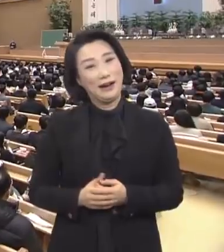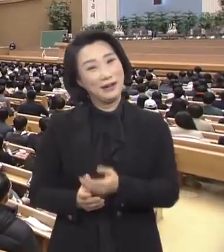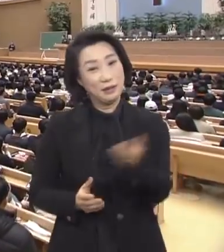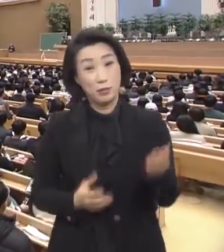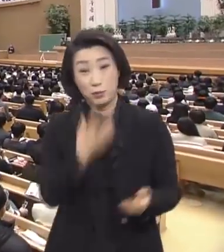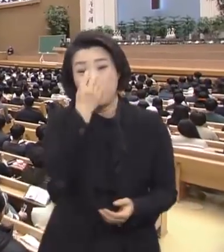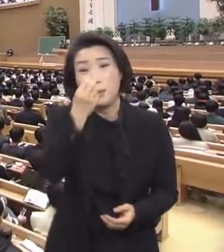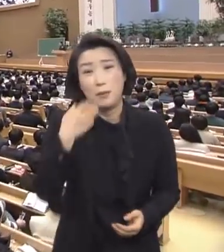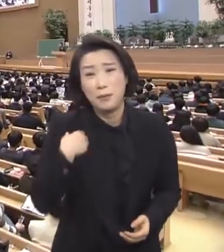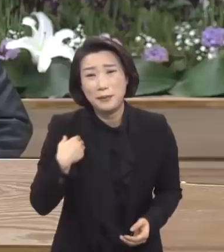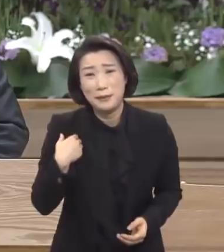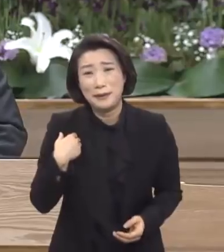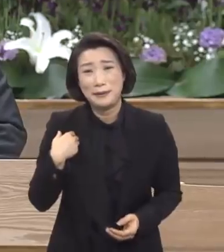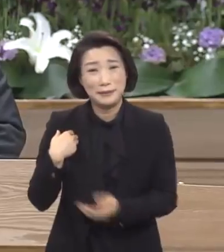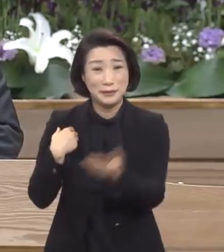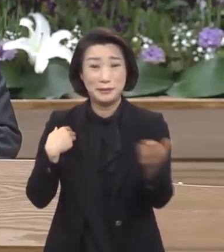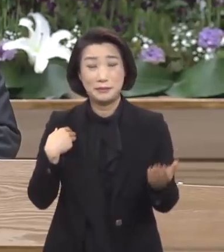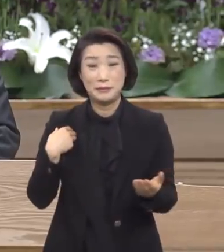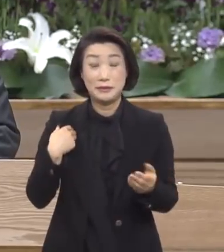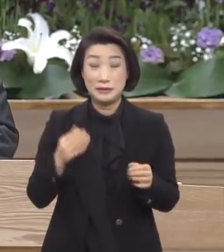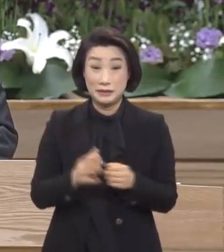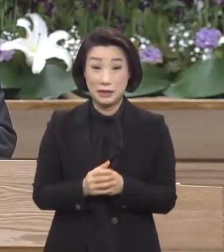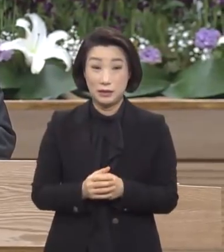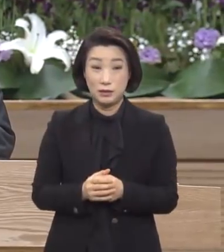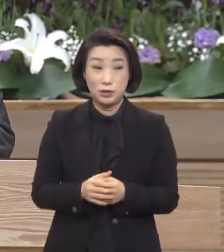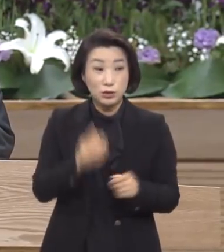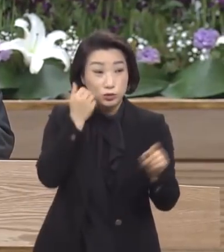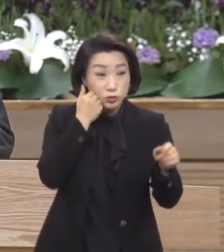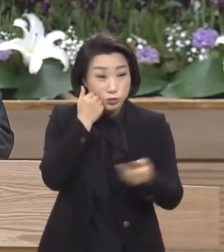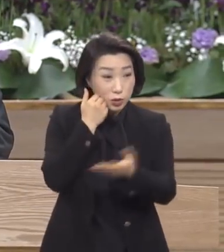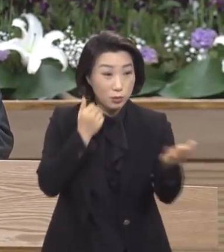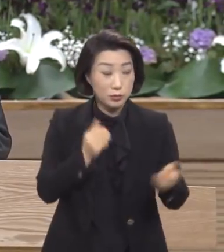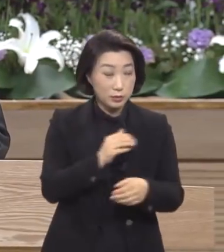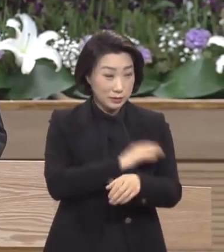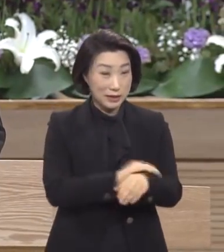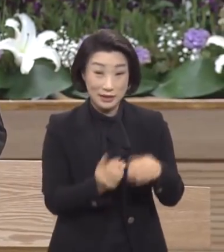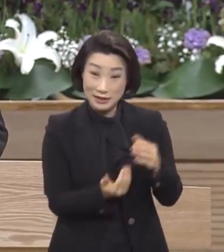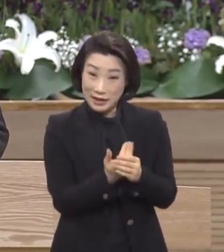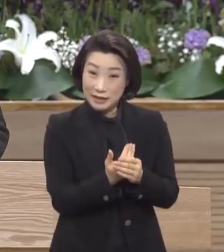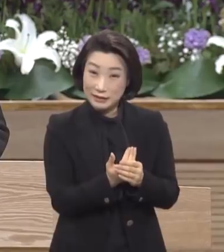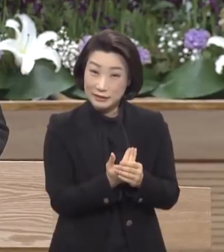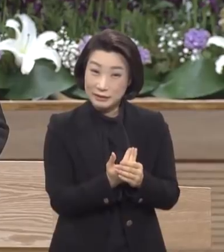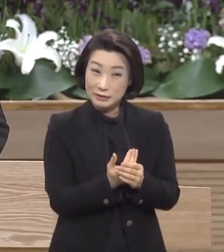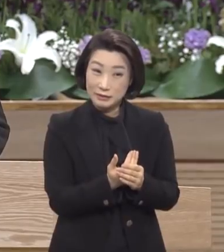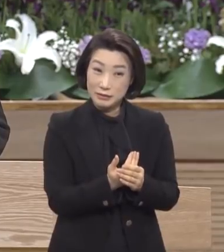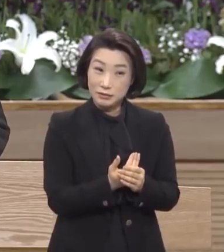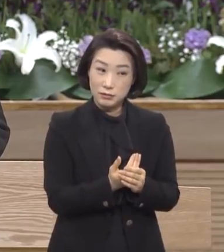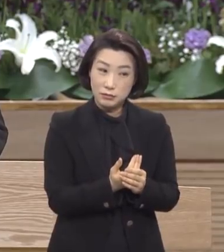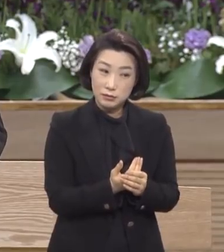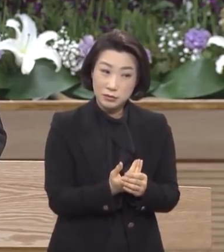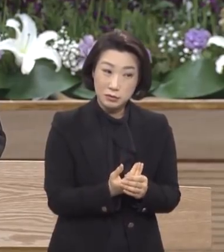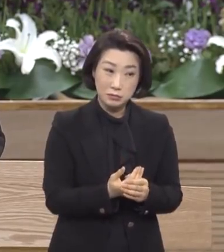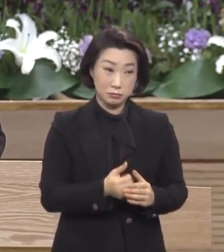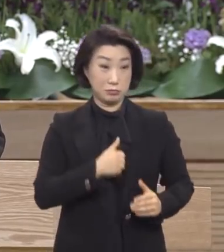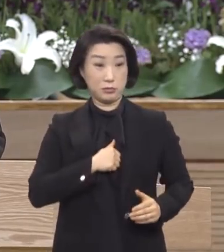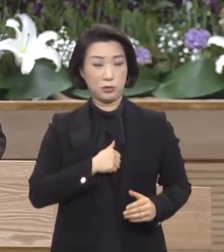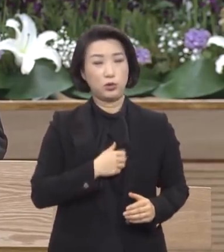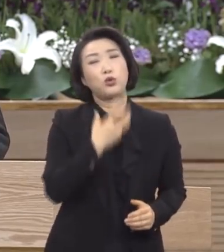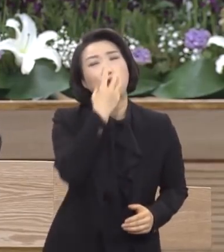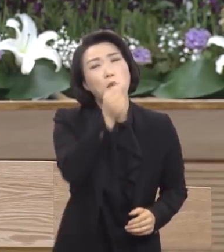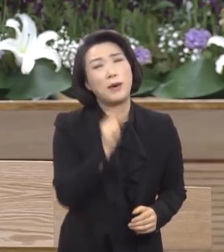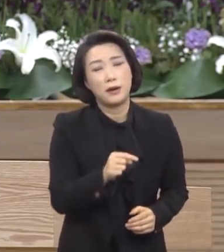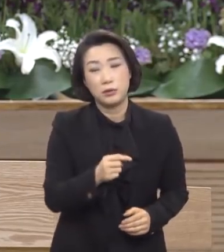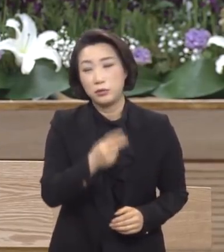교만을 잘 몰라요. 사람 앞에 잘난 채 교만이지 그거, 똑똑한